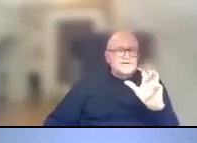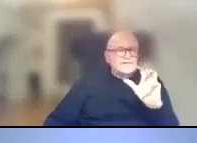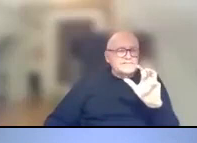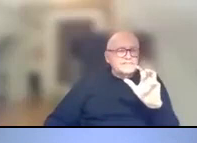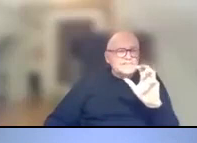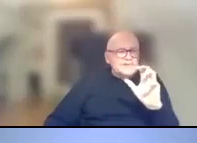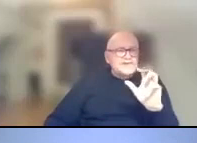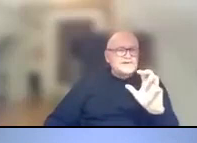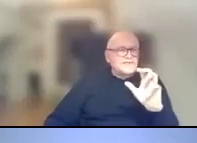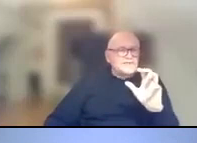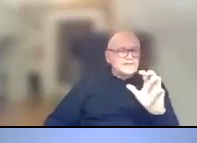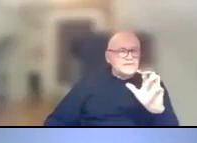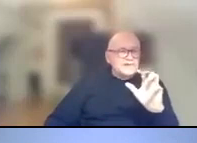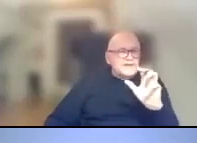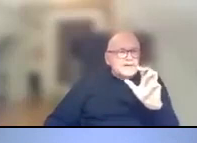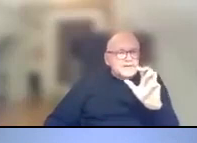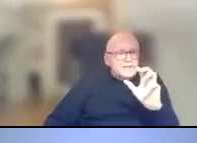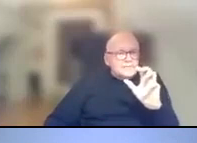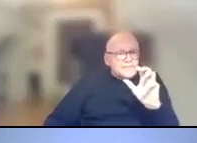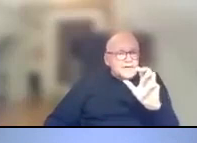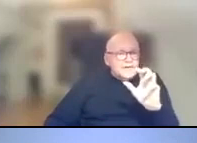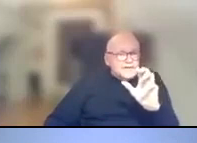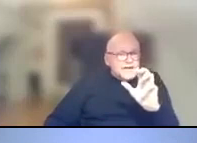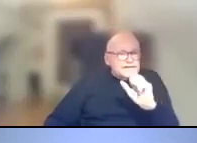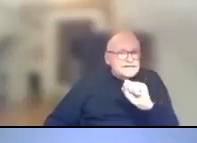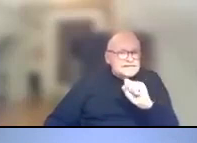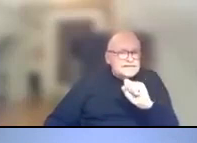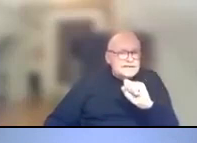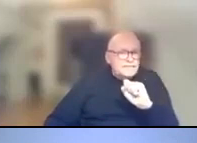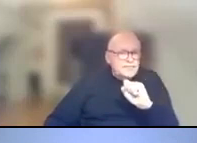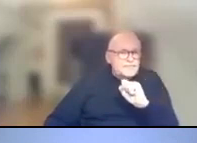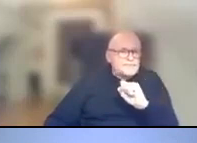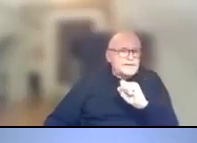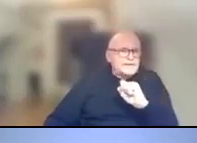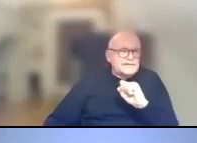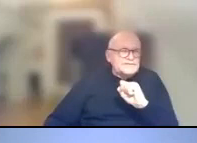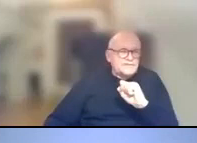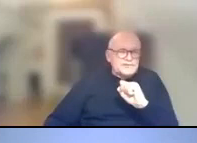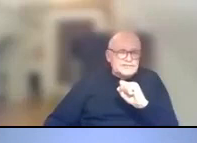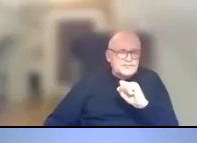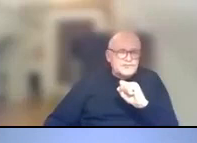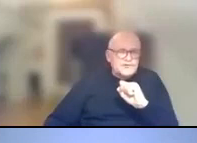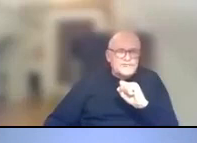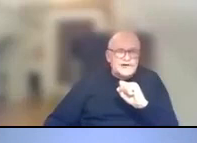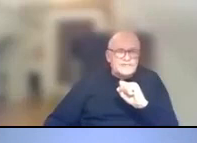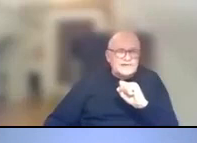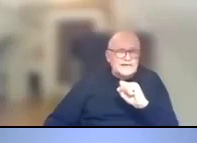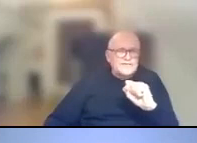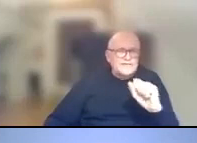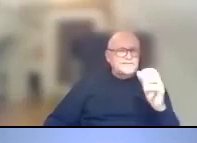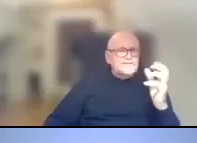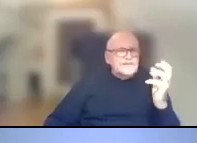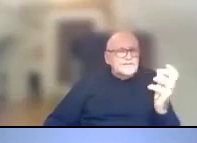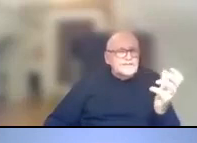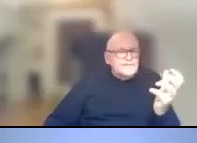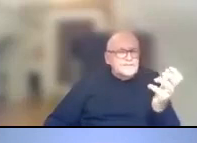gibt nicht wenige Fälle, da endete das Leben unmittelbar, nachdem sie auf die Station gekommen war und der